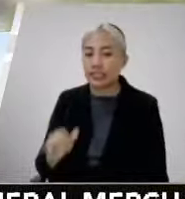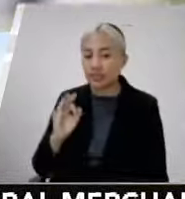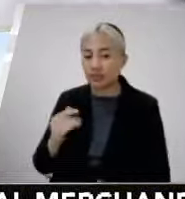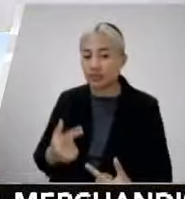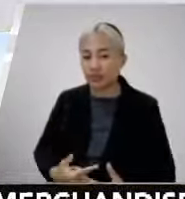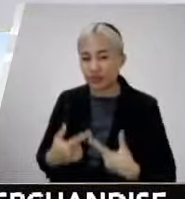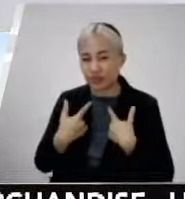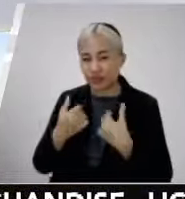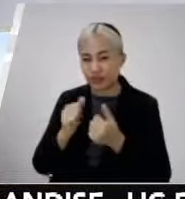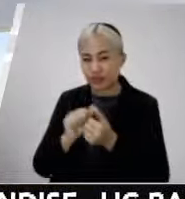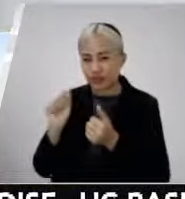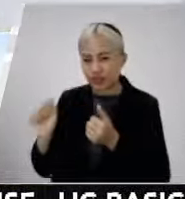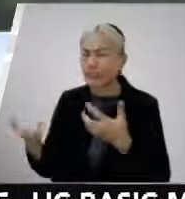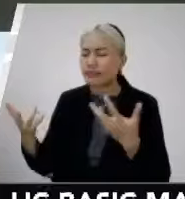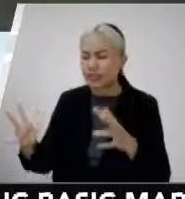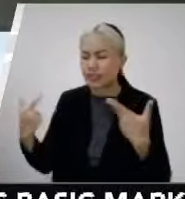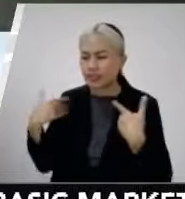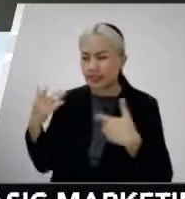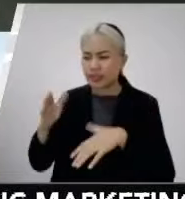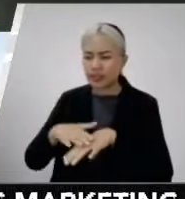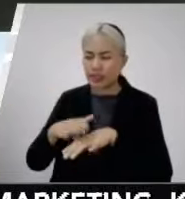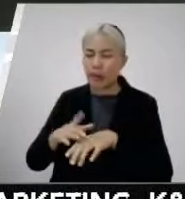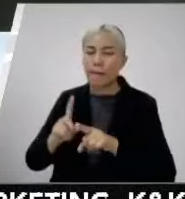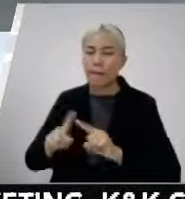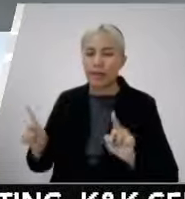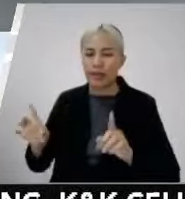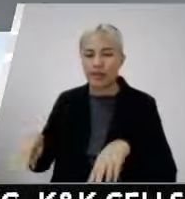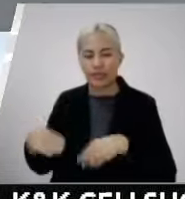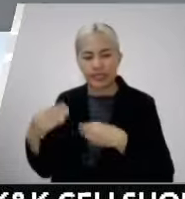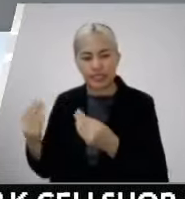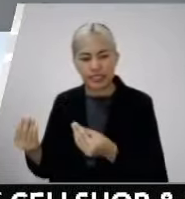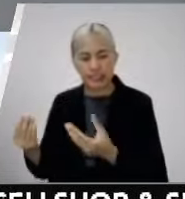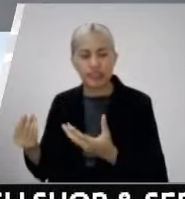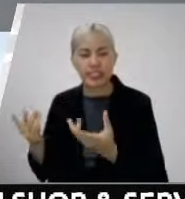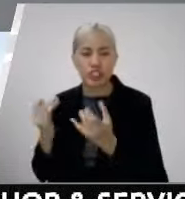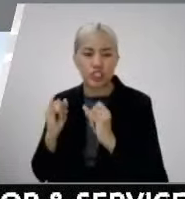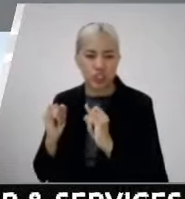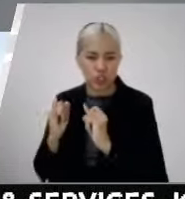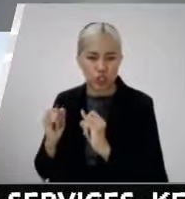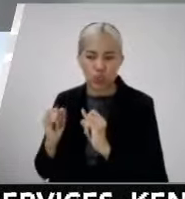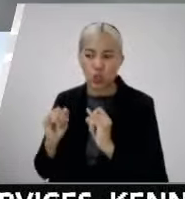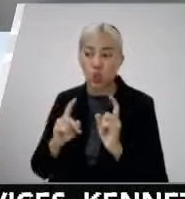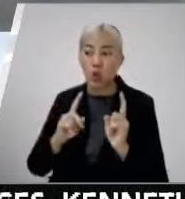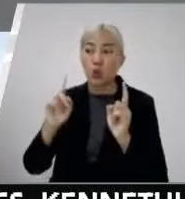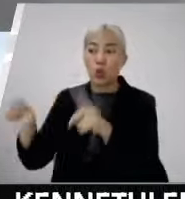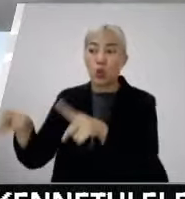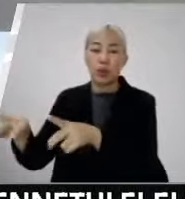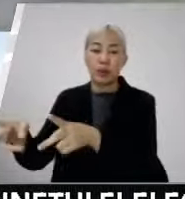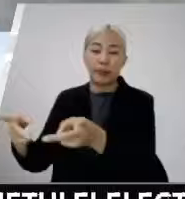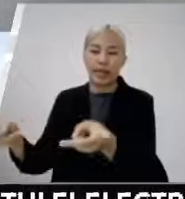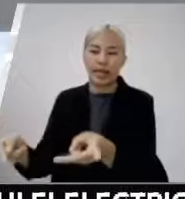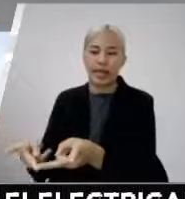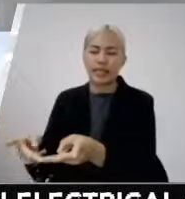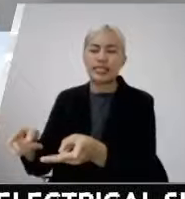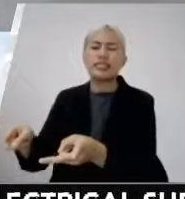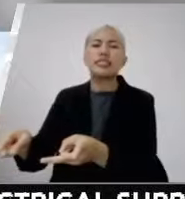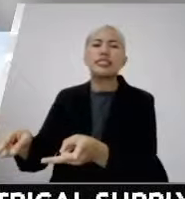sila pero binigyan sila ng instruction na pupunta doon sa extraction point in case